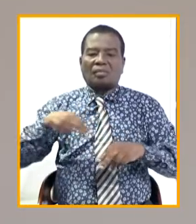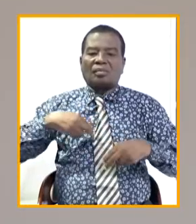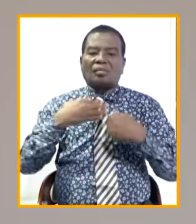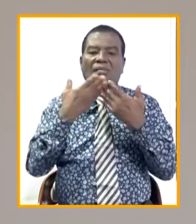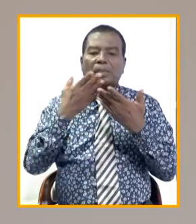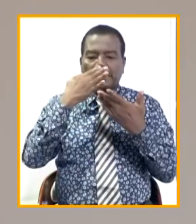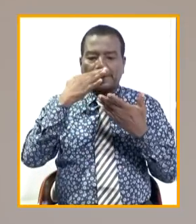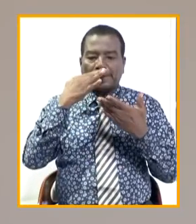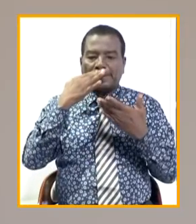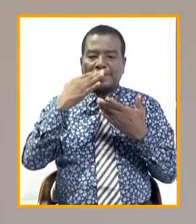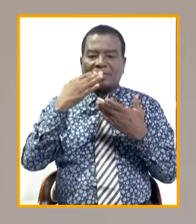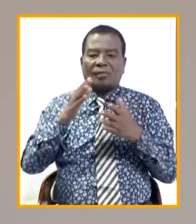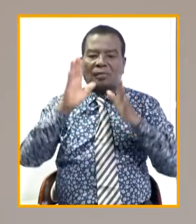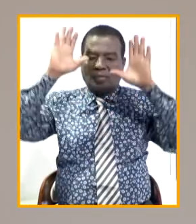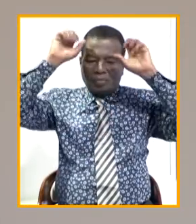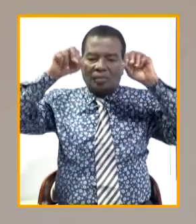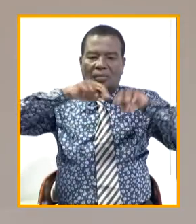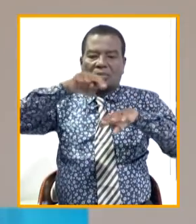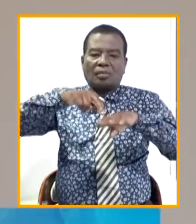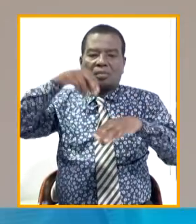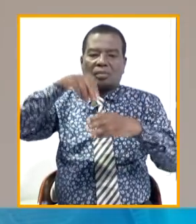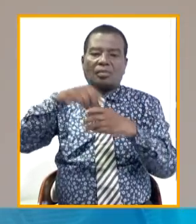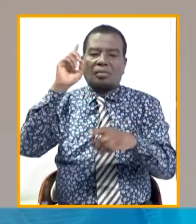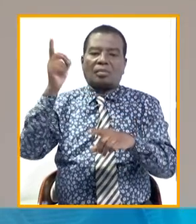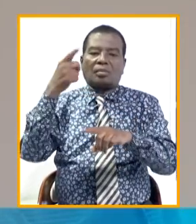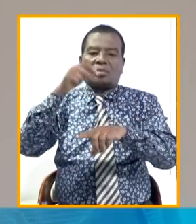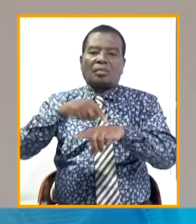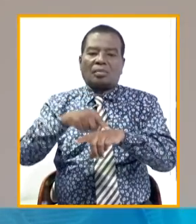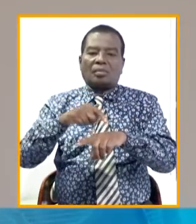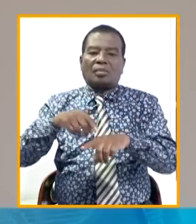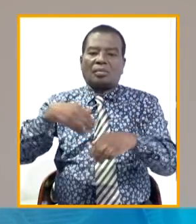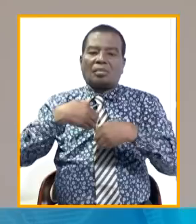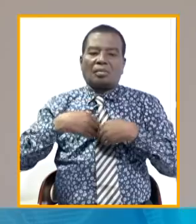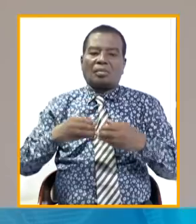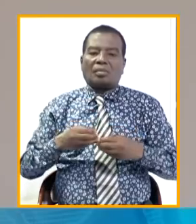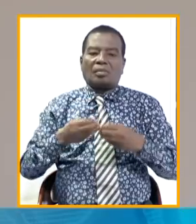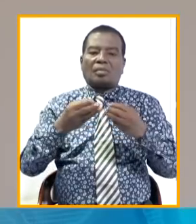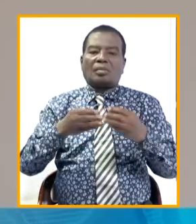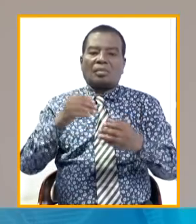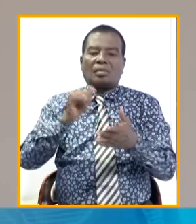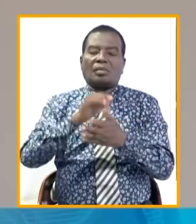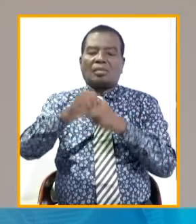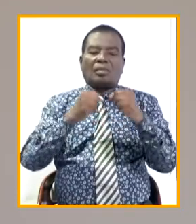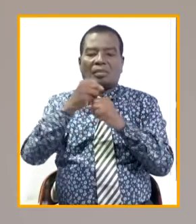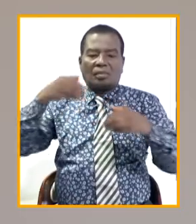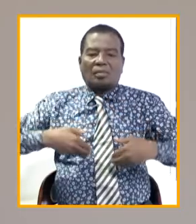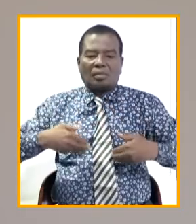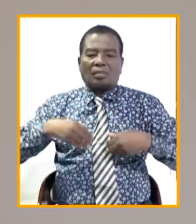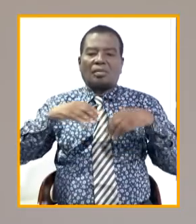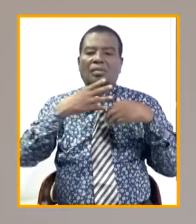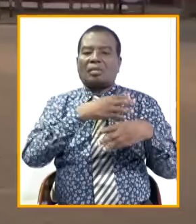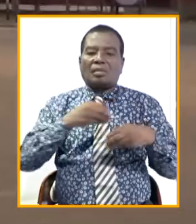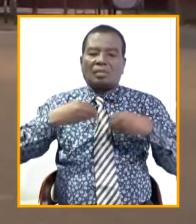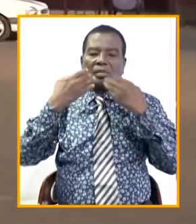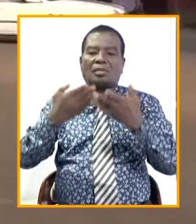merci au président de la République, même dans un premier temps, d'avoir voulu décréter cette année-là pour la jeunesse et remercier